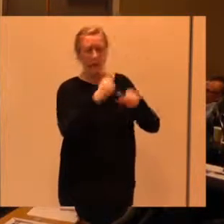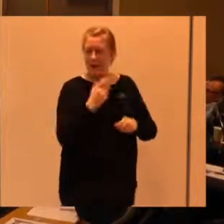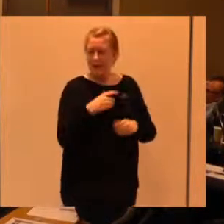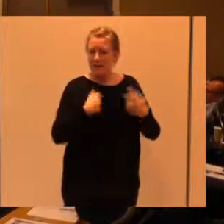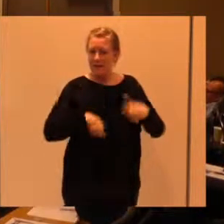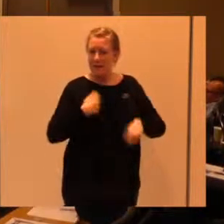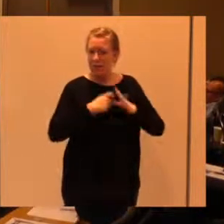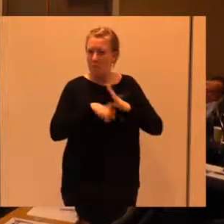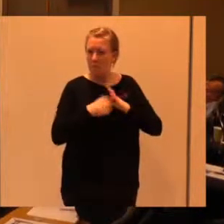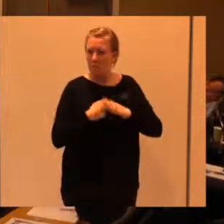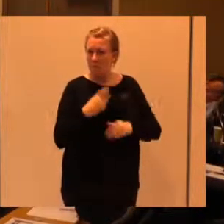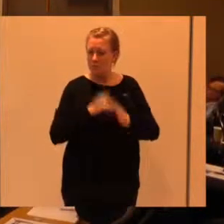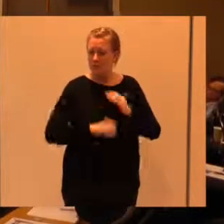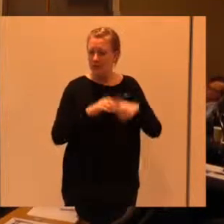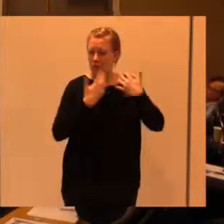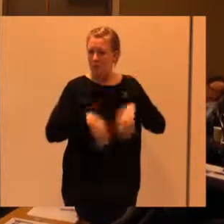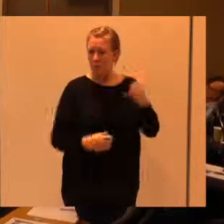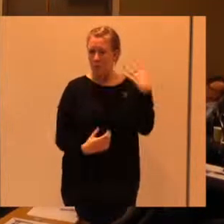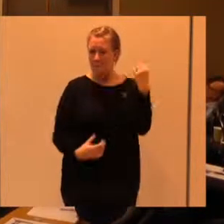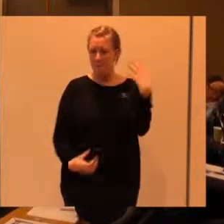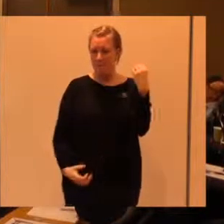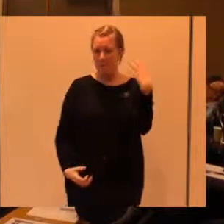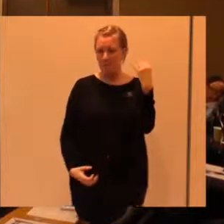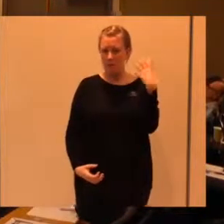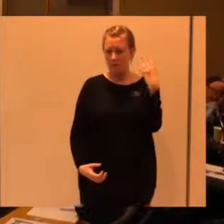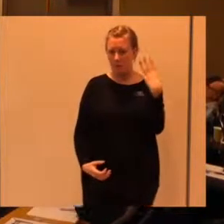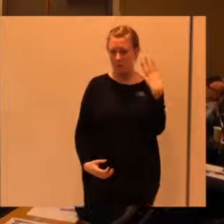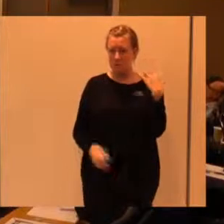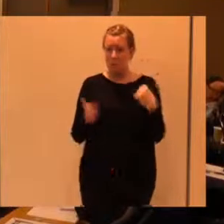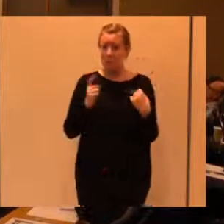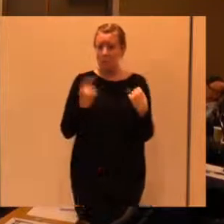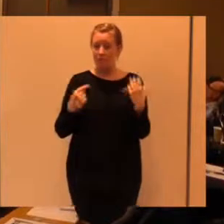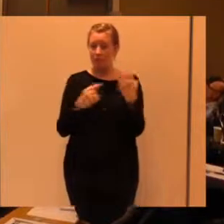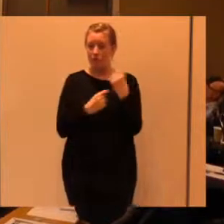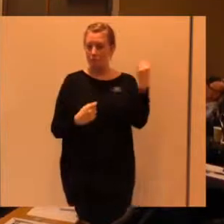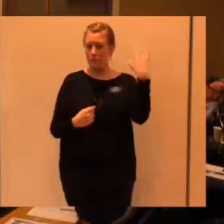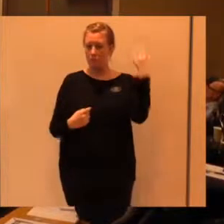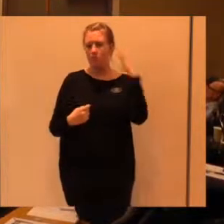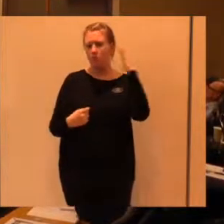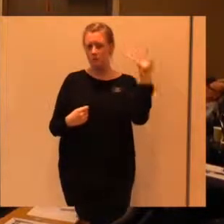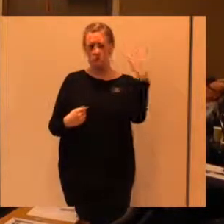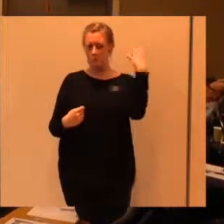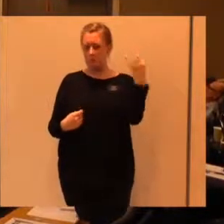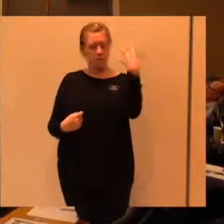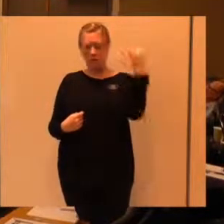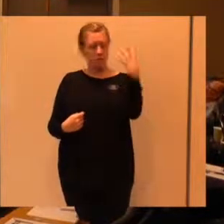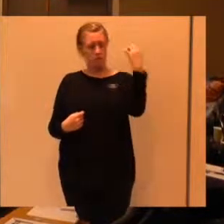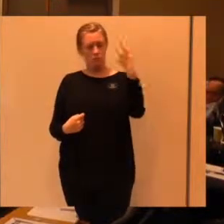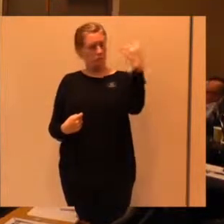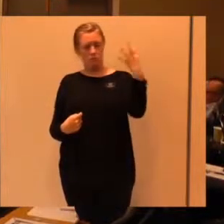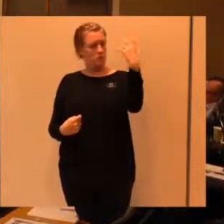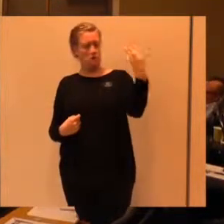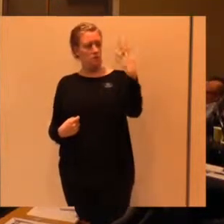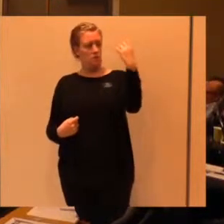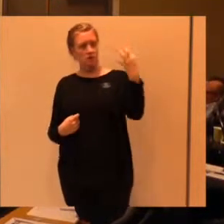man kommer in på sidan. Så varje gång någonting rör sig eller låter i den filmrutan så